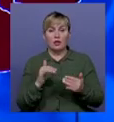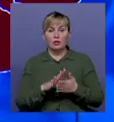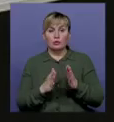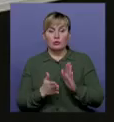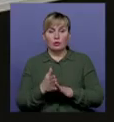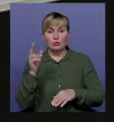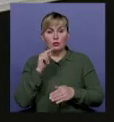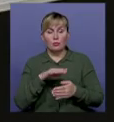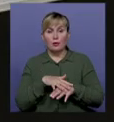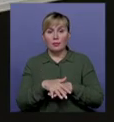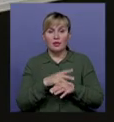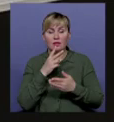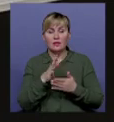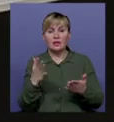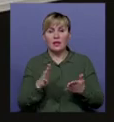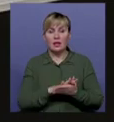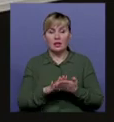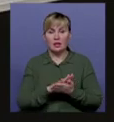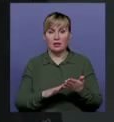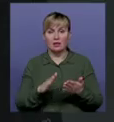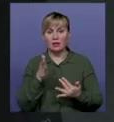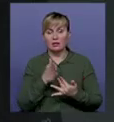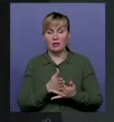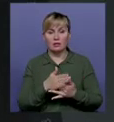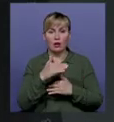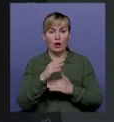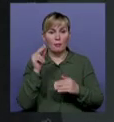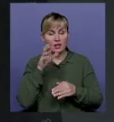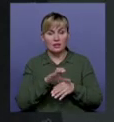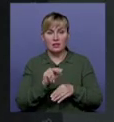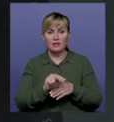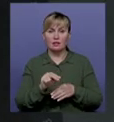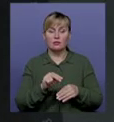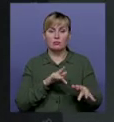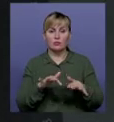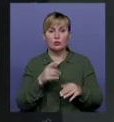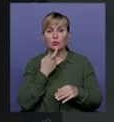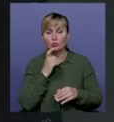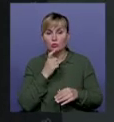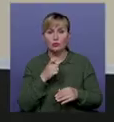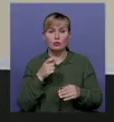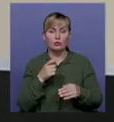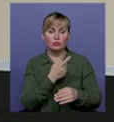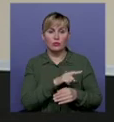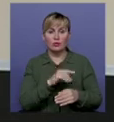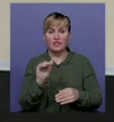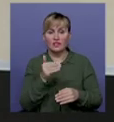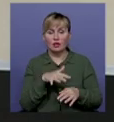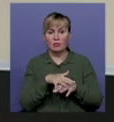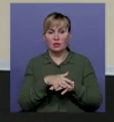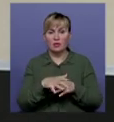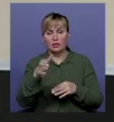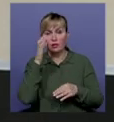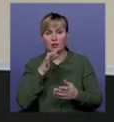ученый математик не видит никаких альтернатив онлайн образованию даже если этот процесс сопровождается трудностями доктор физико-математических наук